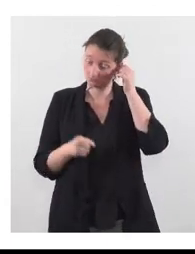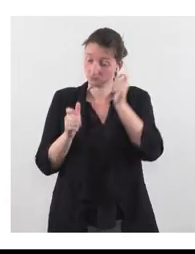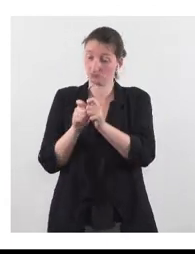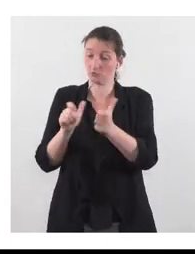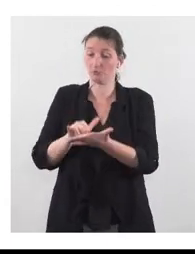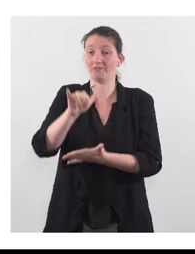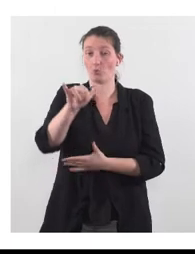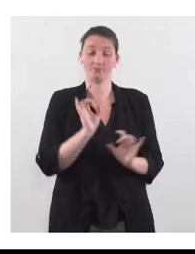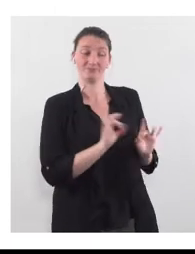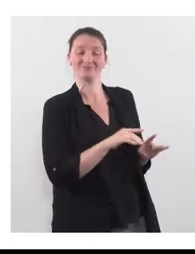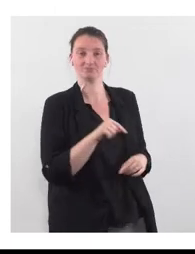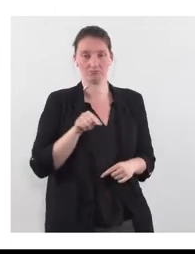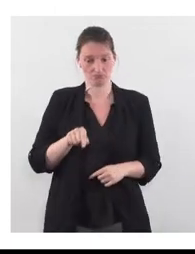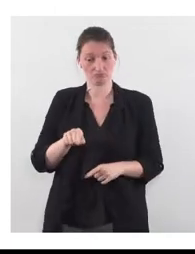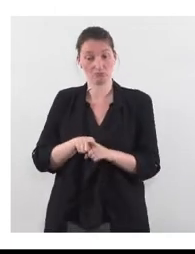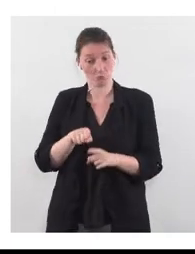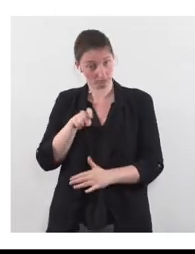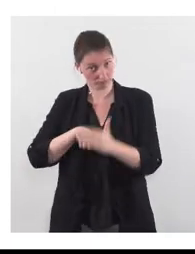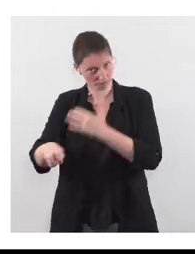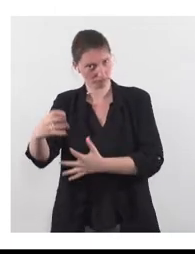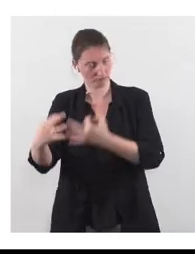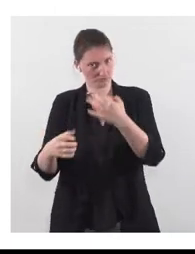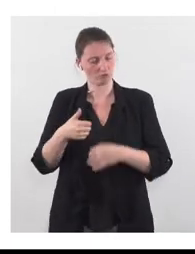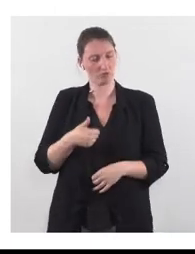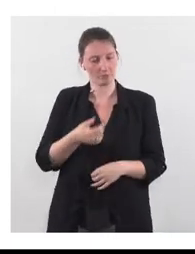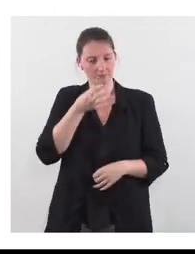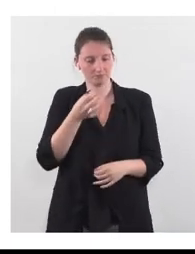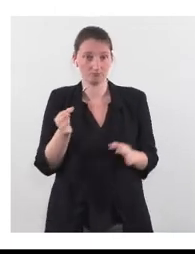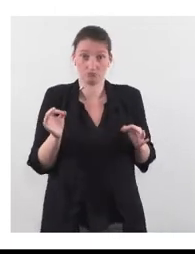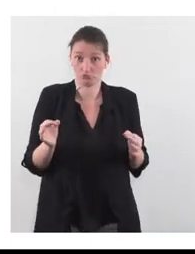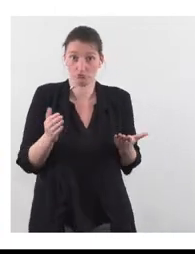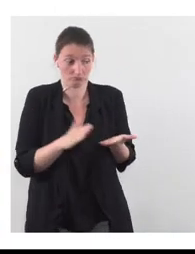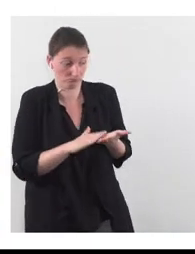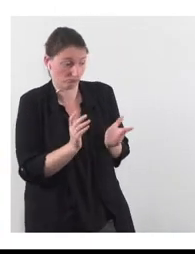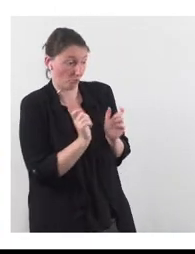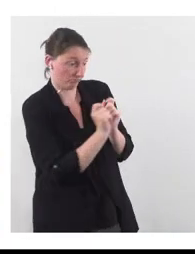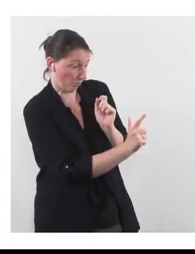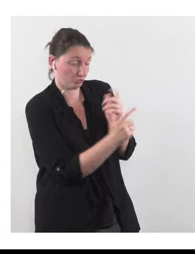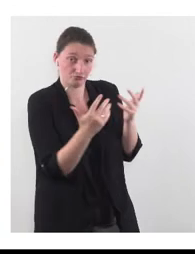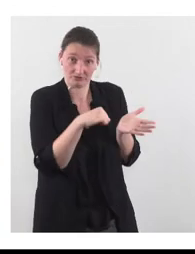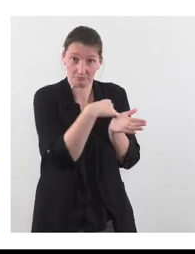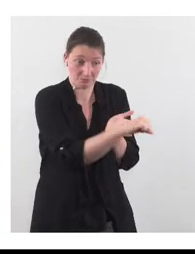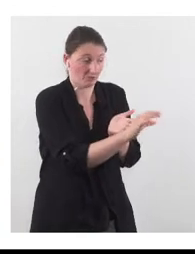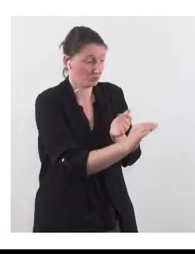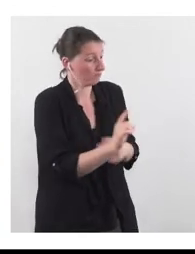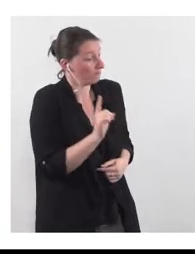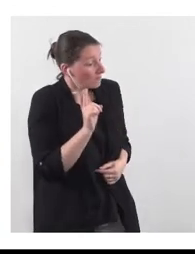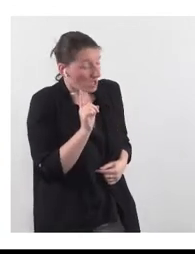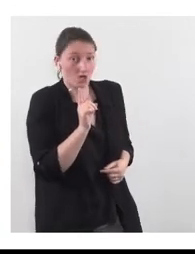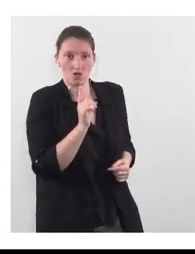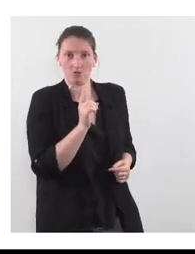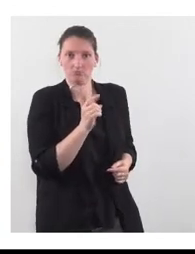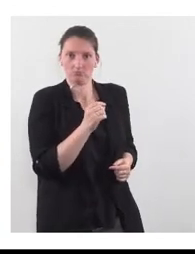aérienne est allée également au tribunal et a dit, voilà, nous avons payé ce que vous avez demandé, mais nous refusons l'accusation